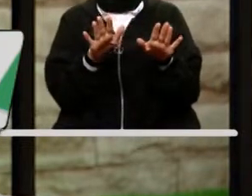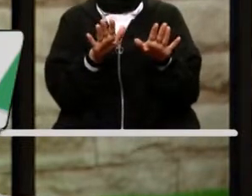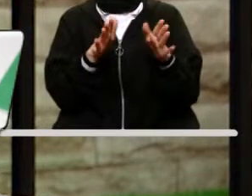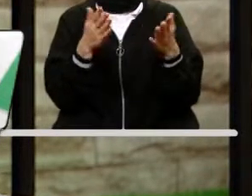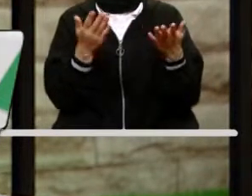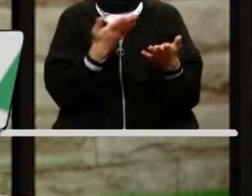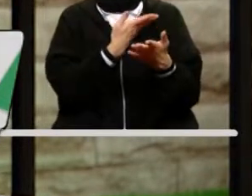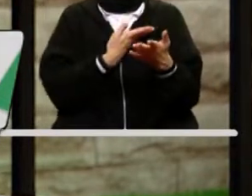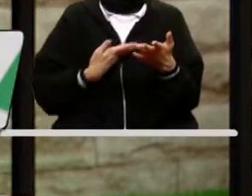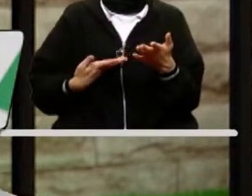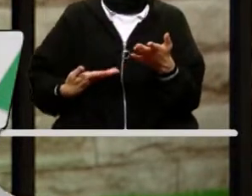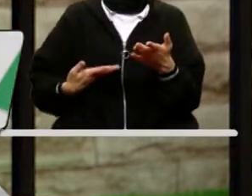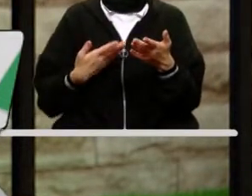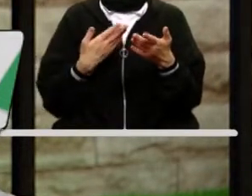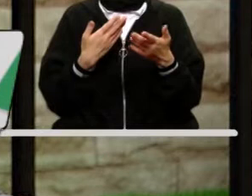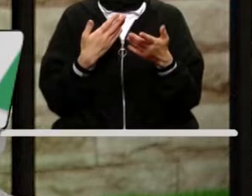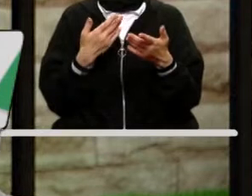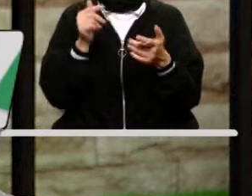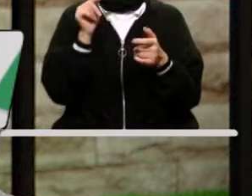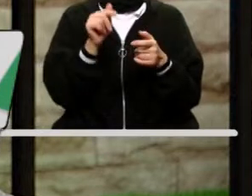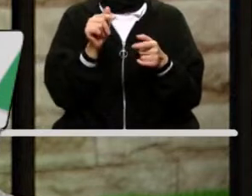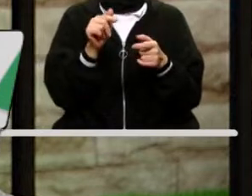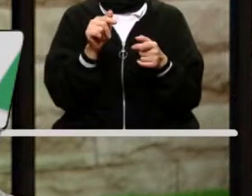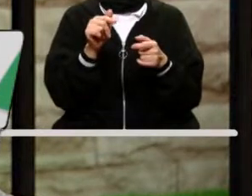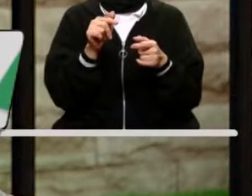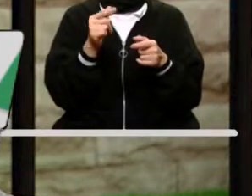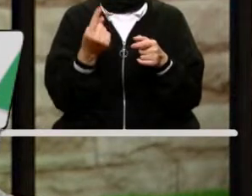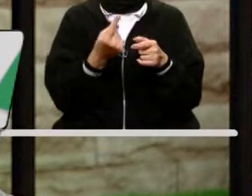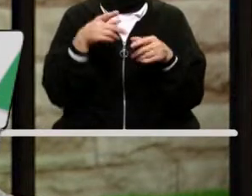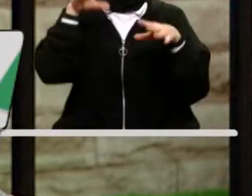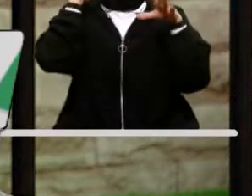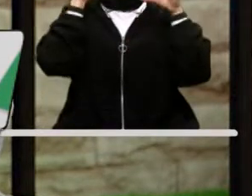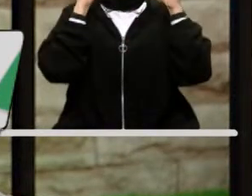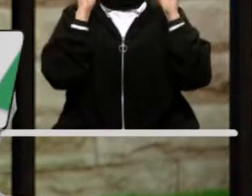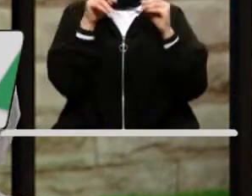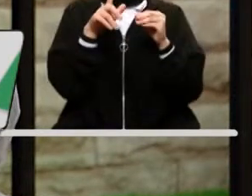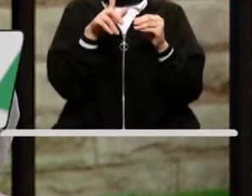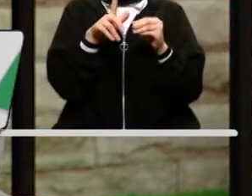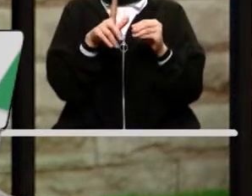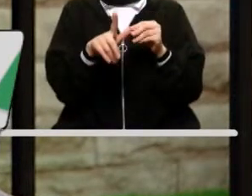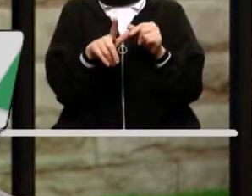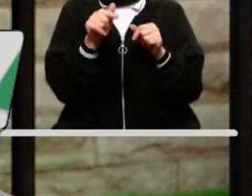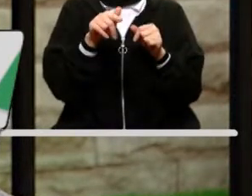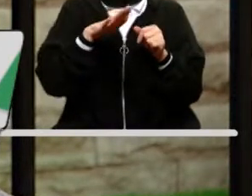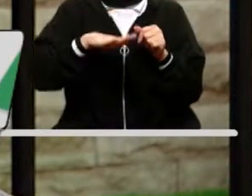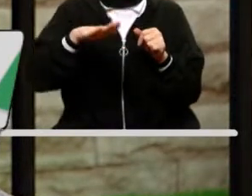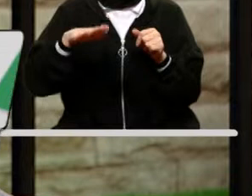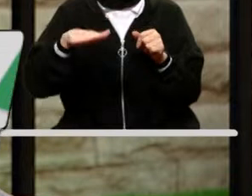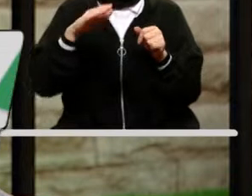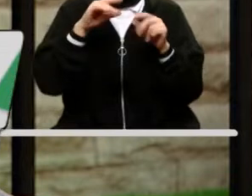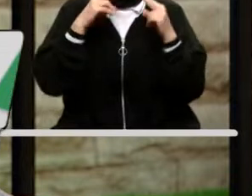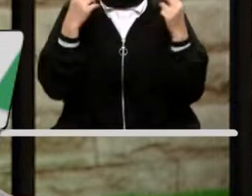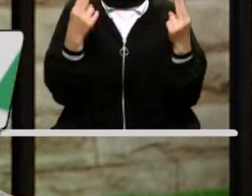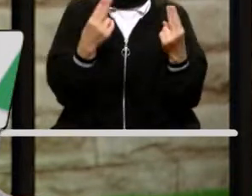ziyade. Onu başka bir süreçte anlatmaya kalkarsanız çocuğun dünyasında daha başka şeyler